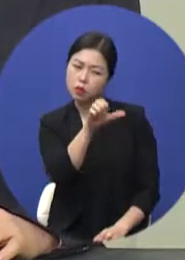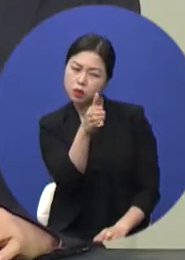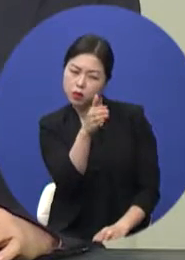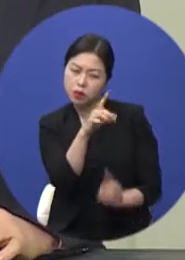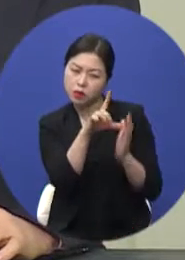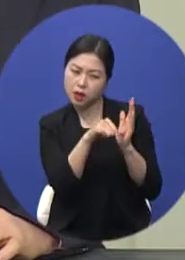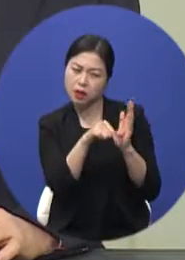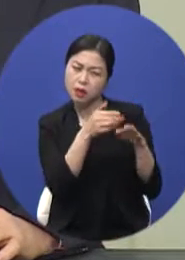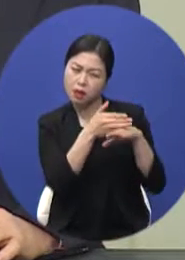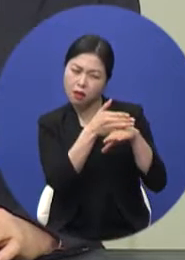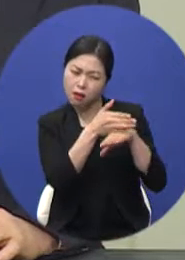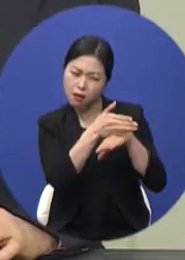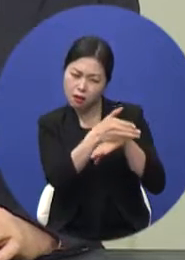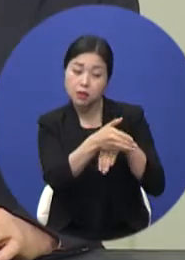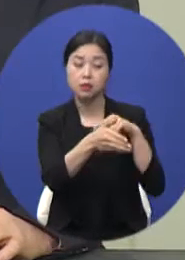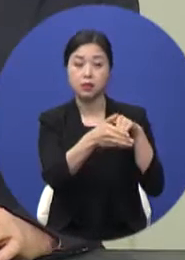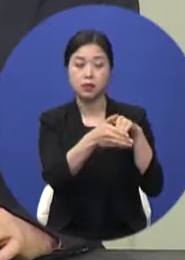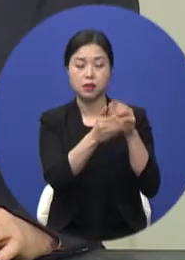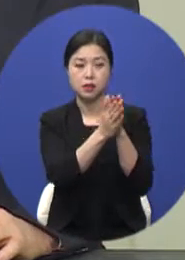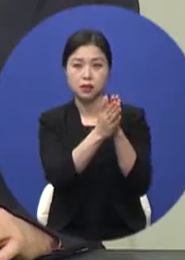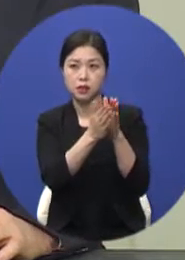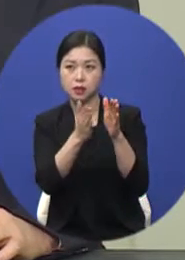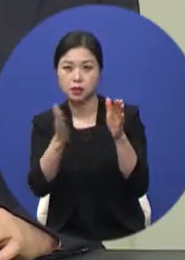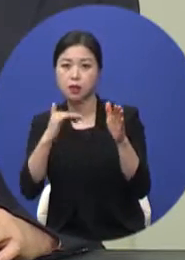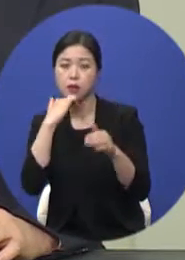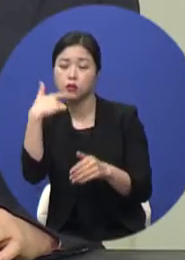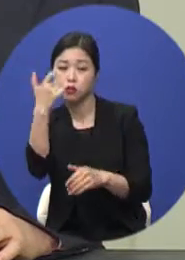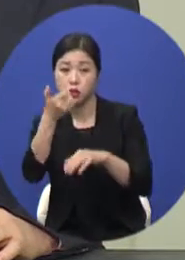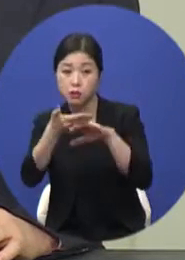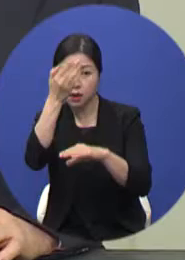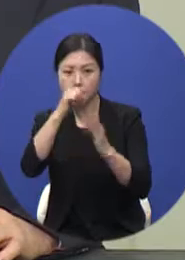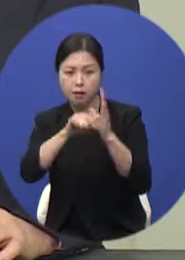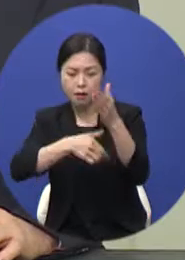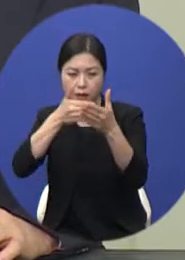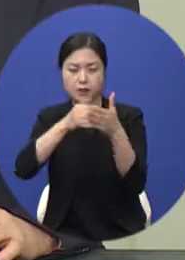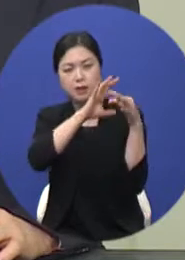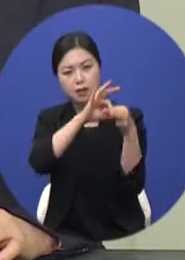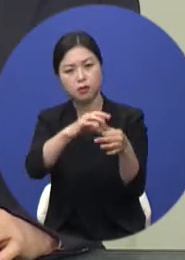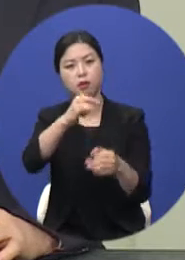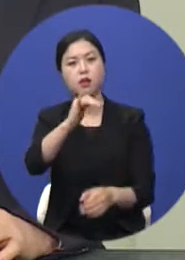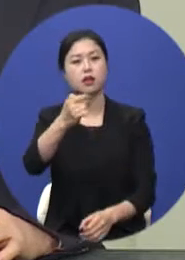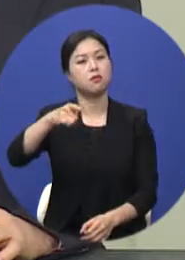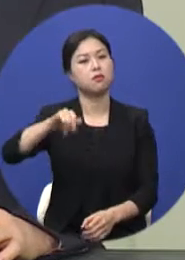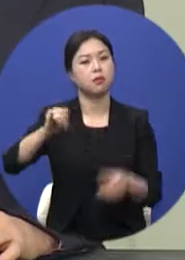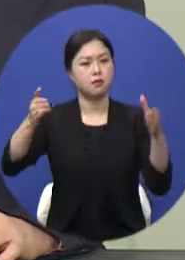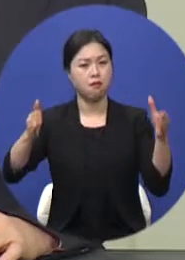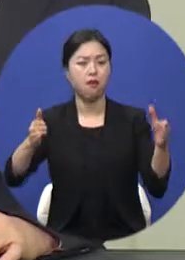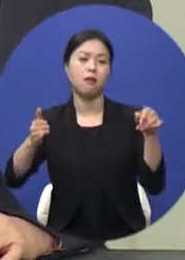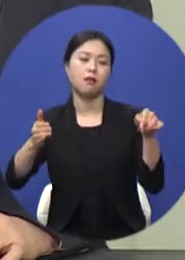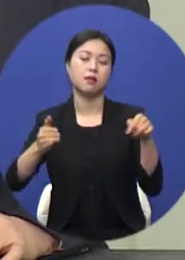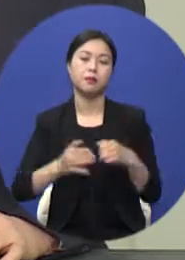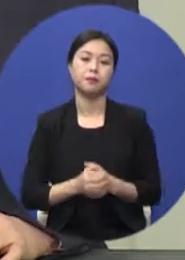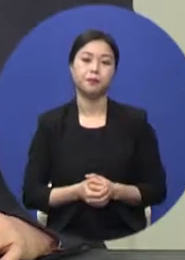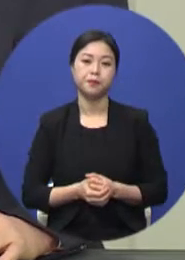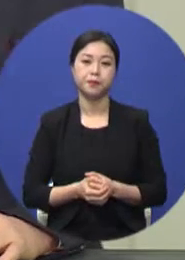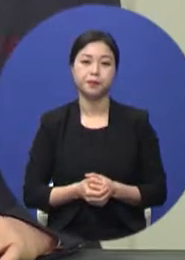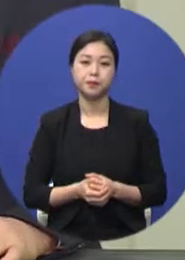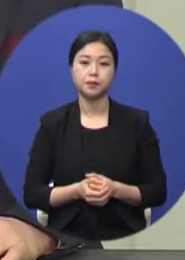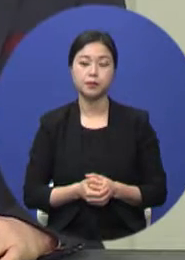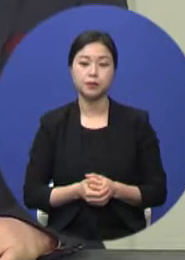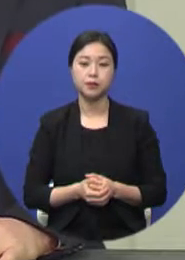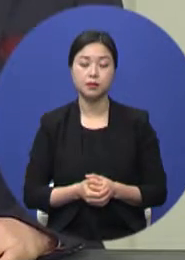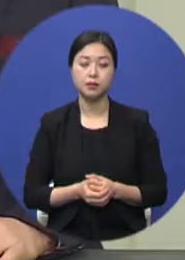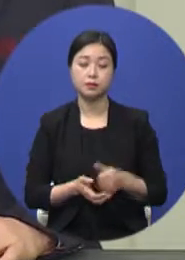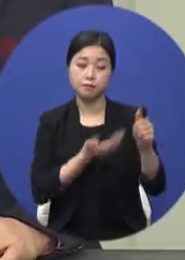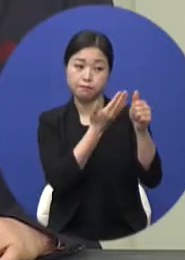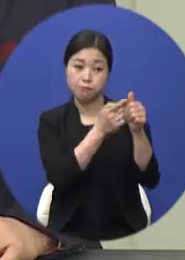서서히 진행되는 그렇죠. 그러면서 60대 이상까지도 계속 진행되는 거로 제가 알고 있거든요. 제가 봤을 때는 그 이분이